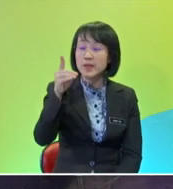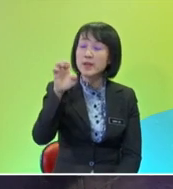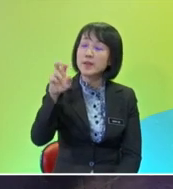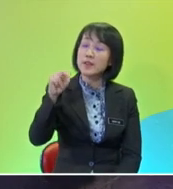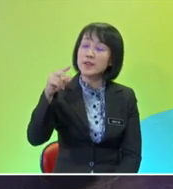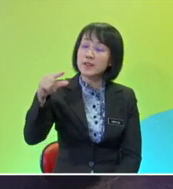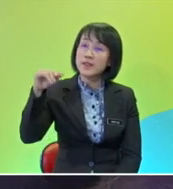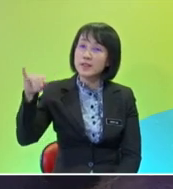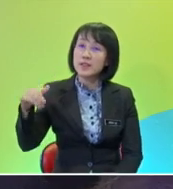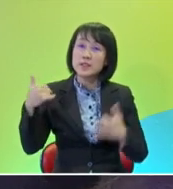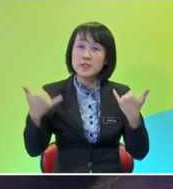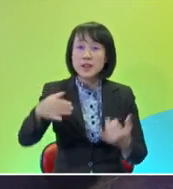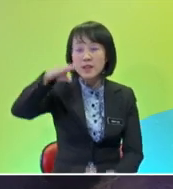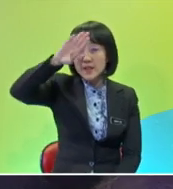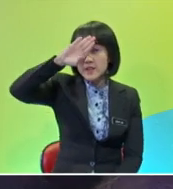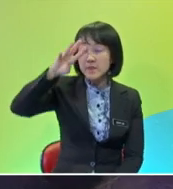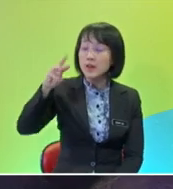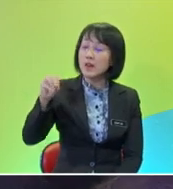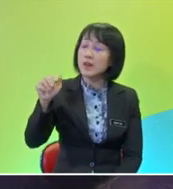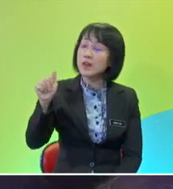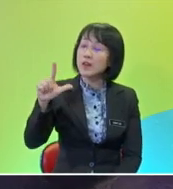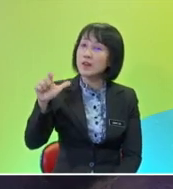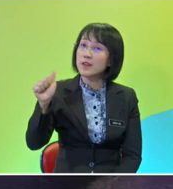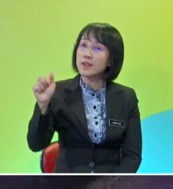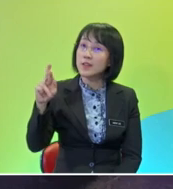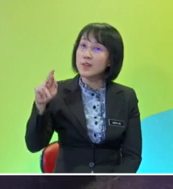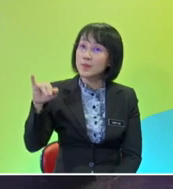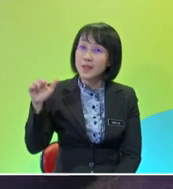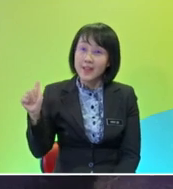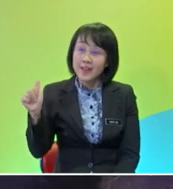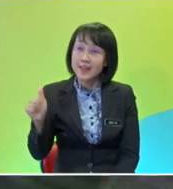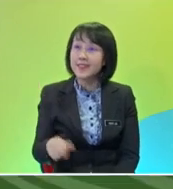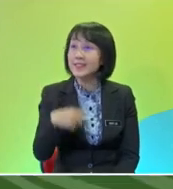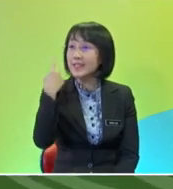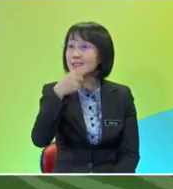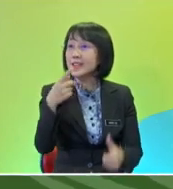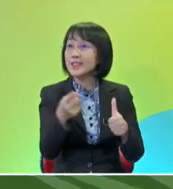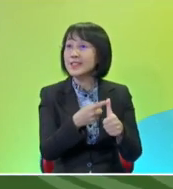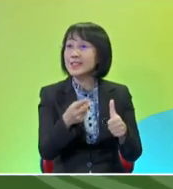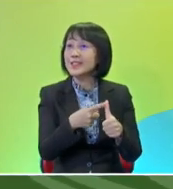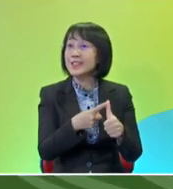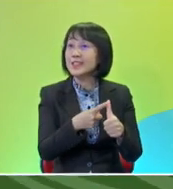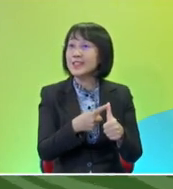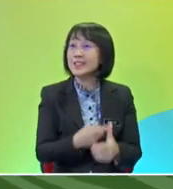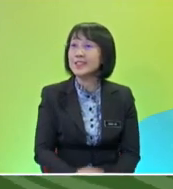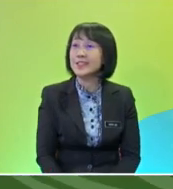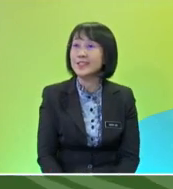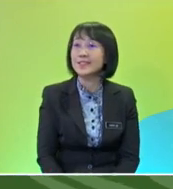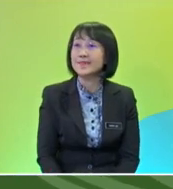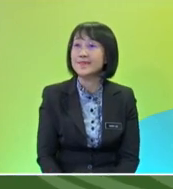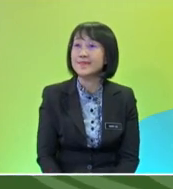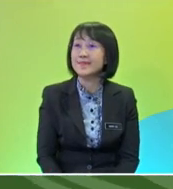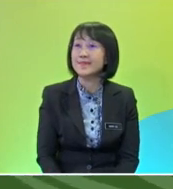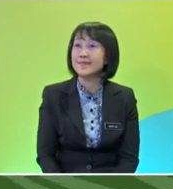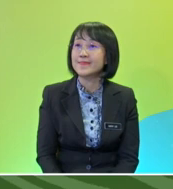pergi ke demam malaria pula. Okey. Okey, siapa nak dulu? Okey, adik Ruhil lagi. Silakan.